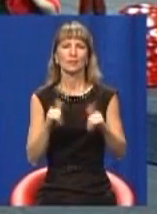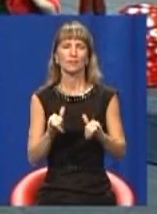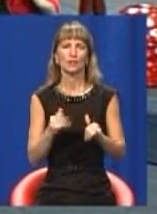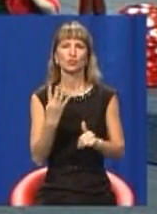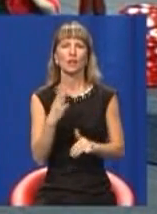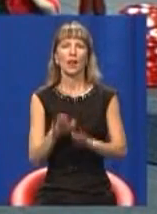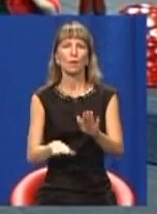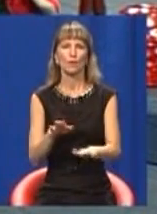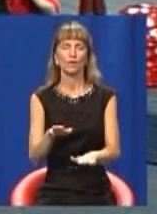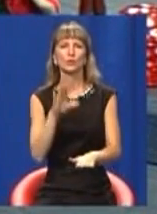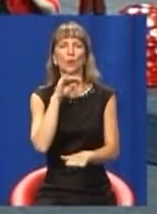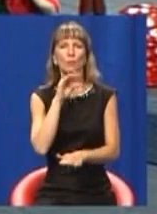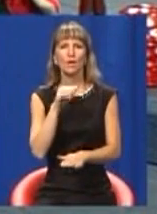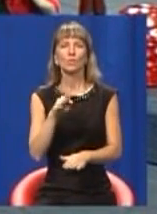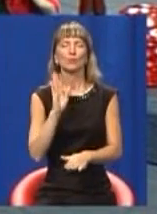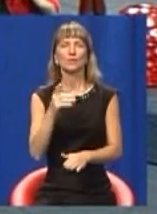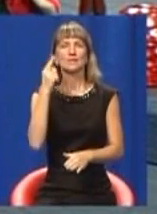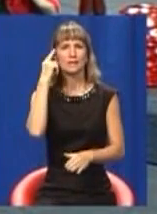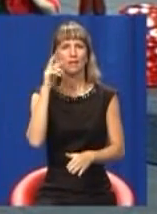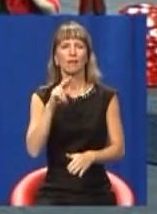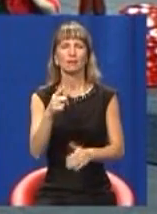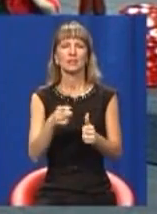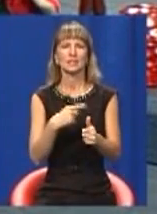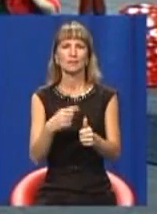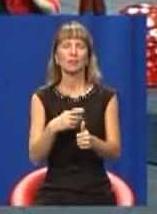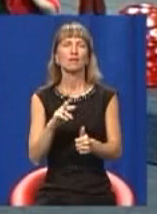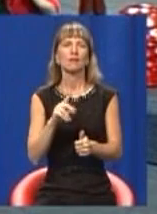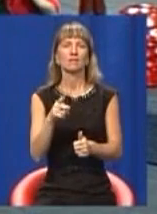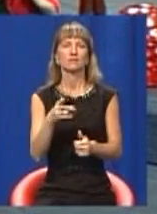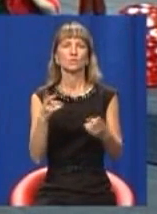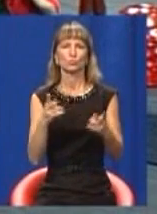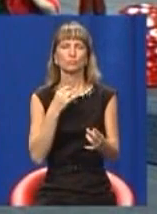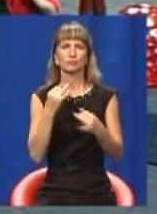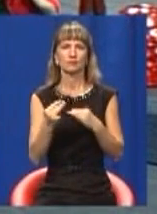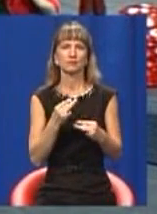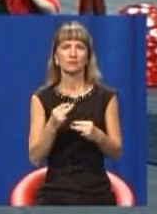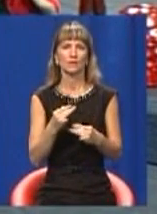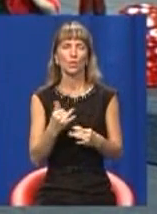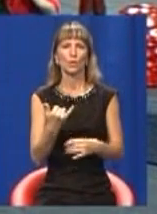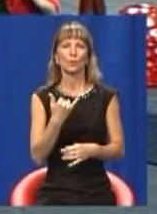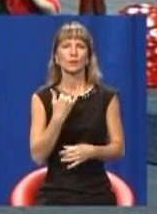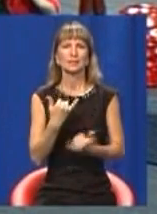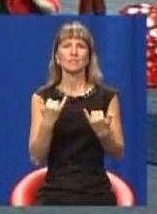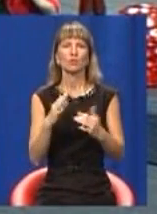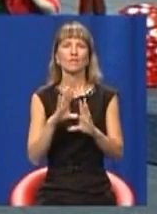знаю, чотирилапого, да, песика, то будете знати, як він називається і як з ним потрібно спілкуватися.